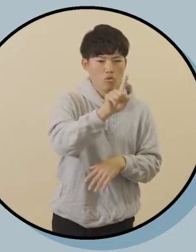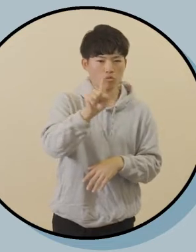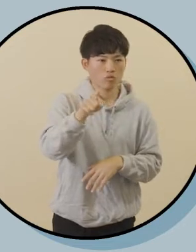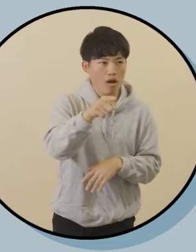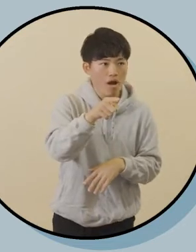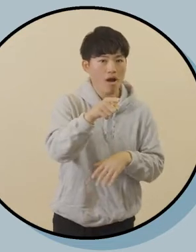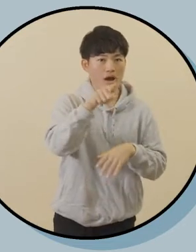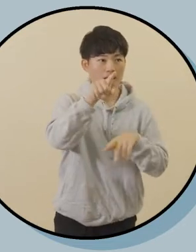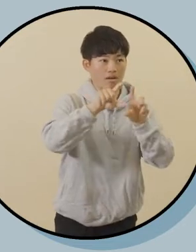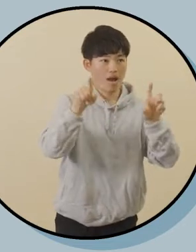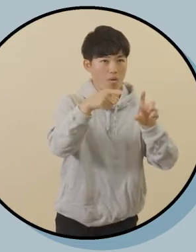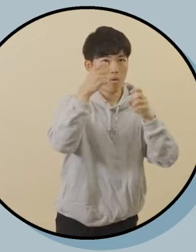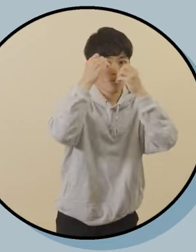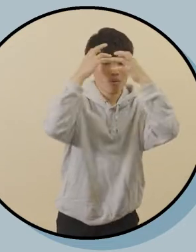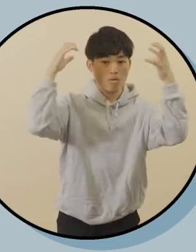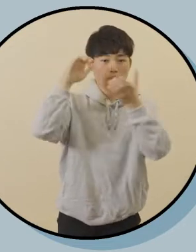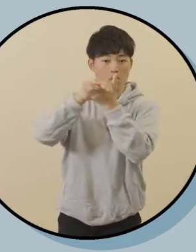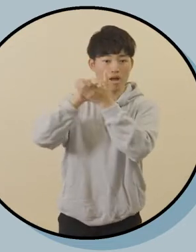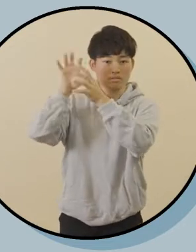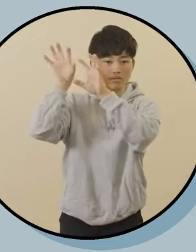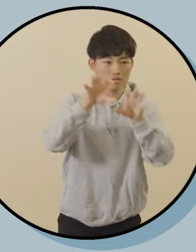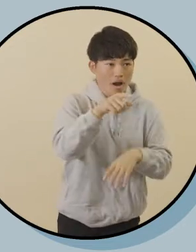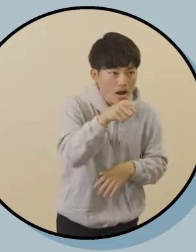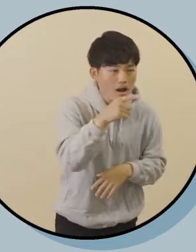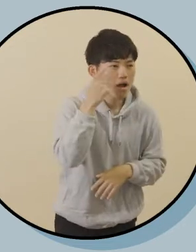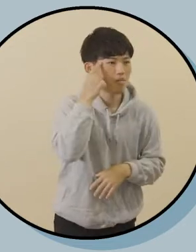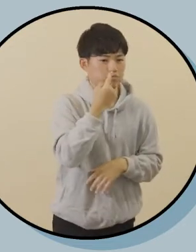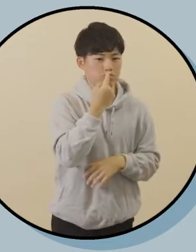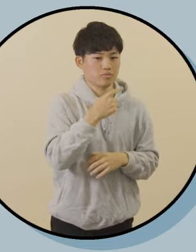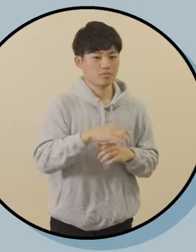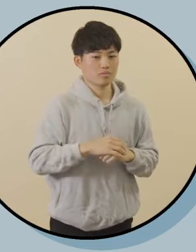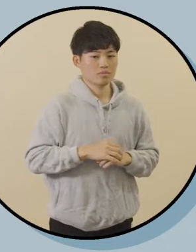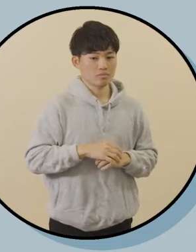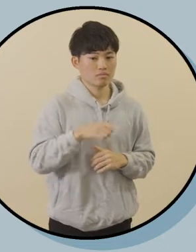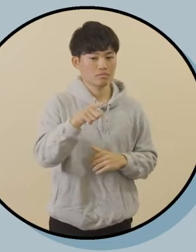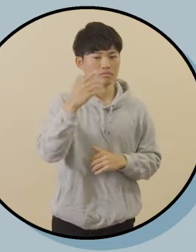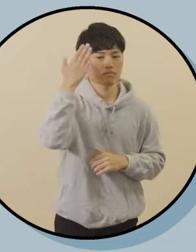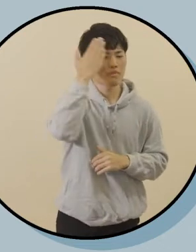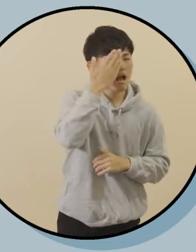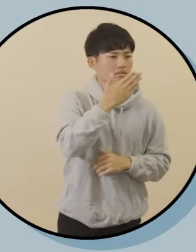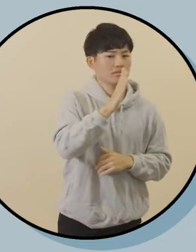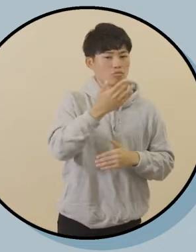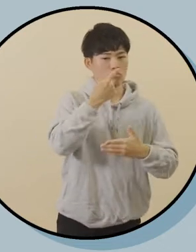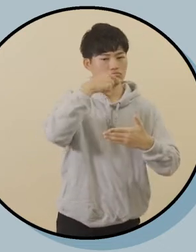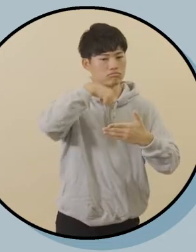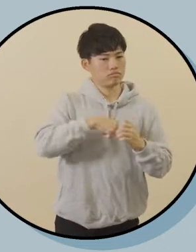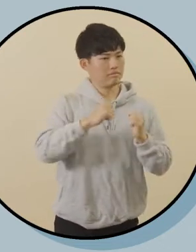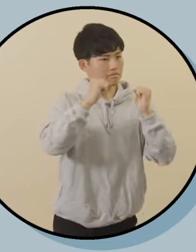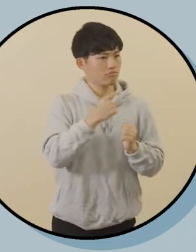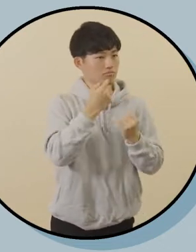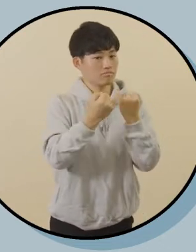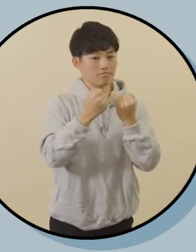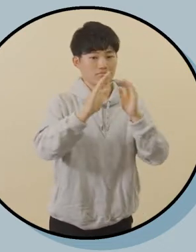ろうなとも思うし、でもなんかこういう見えないけれども、なんか自分の中にはいるって思えるような存在が、